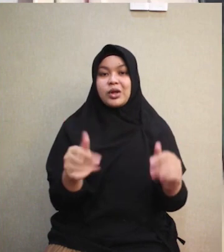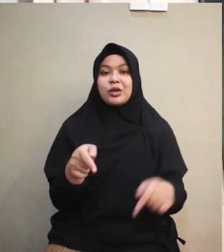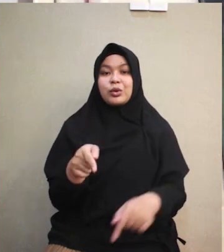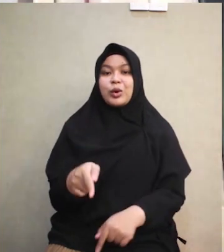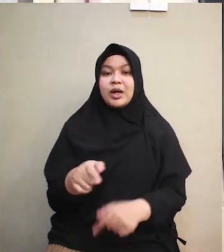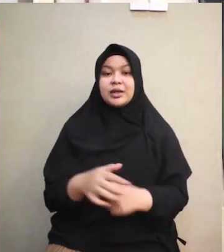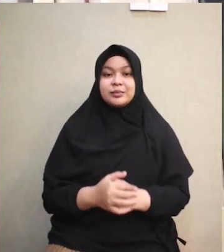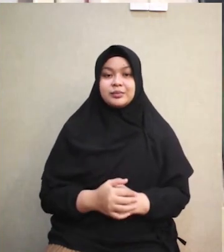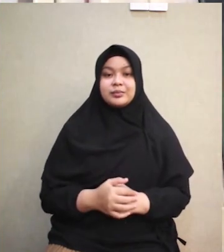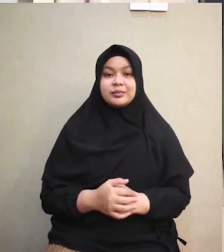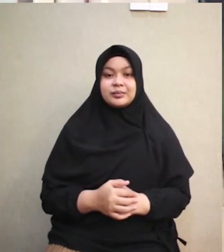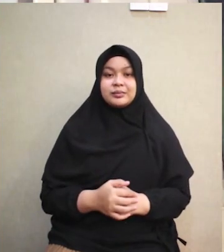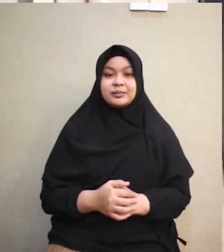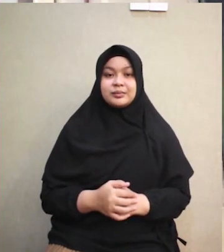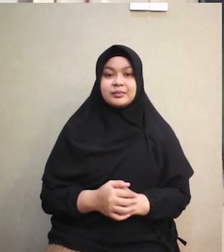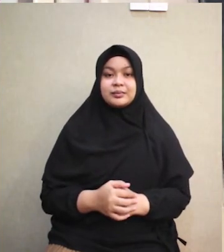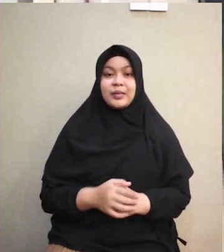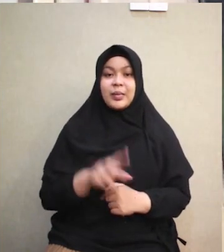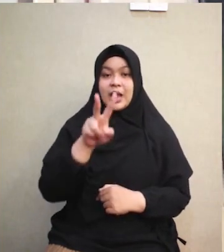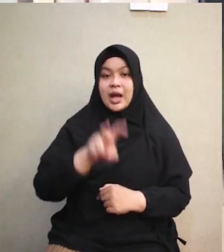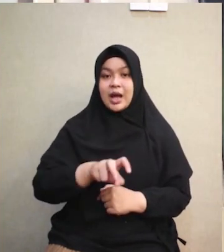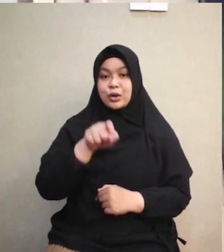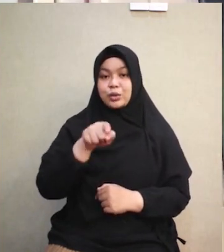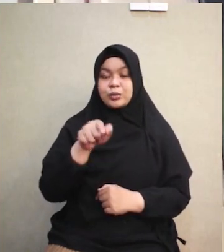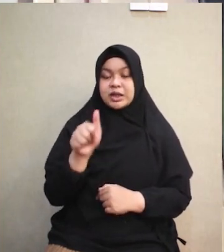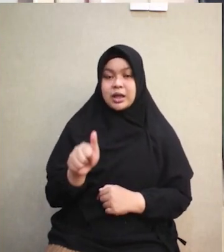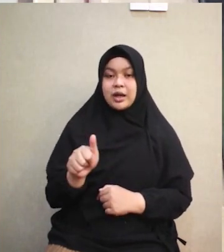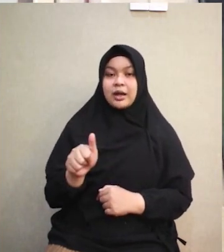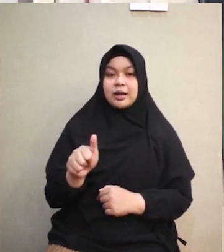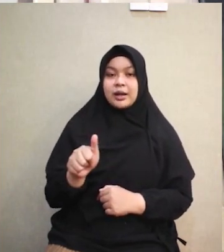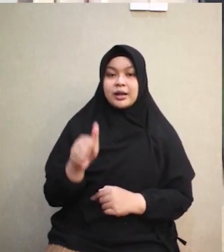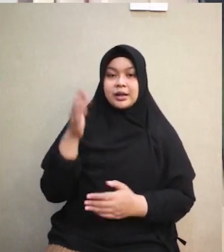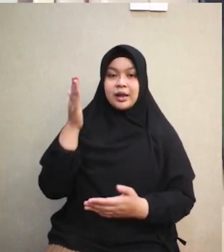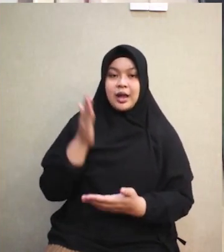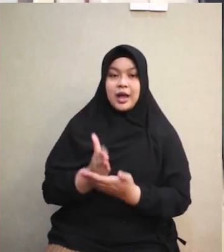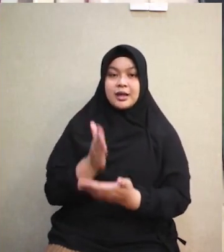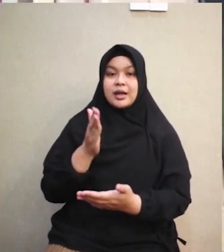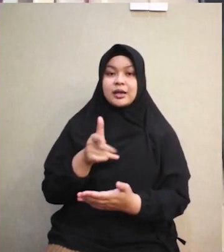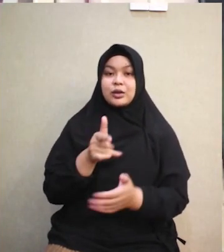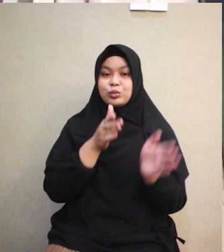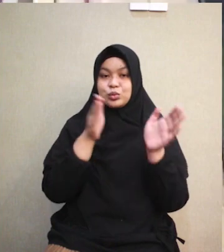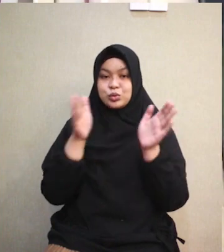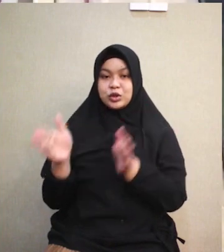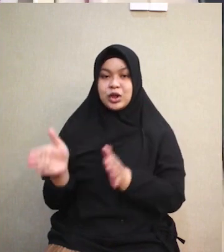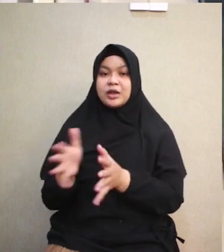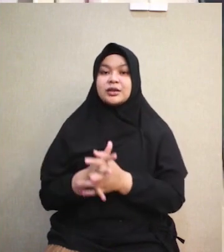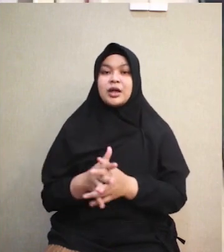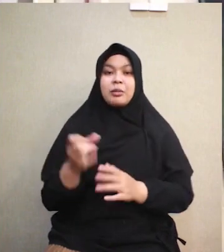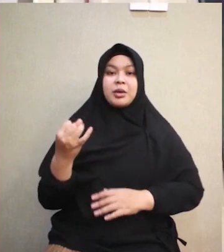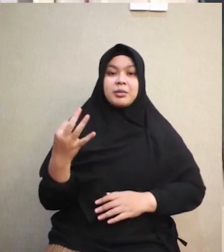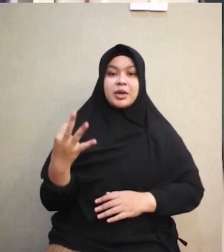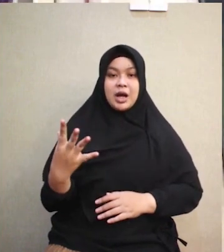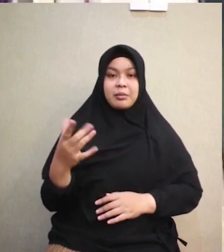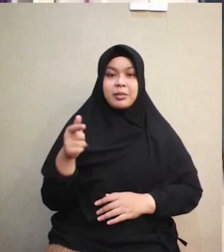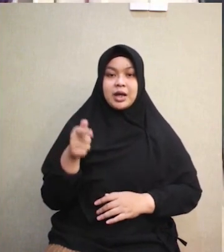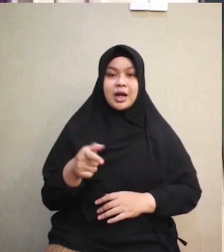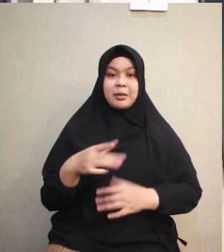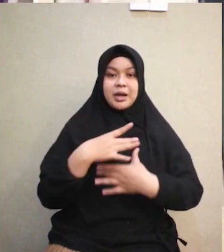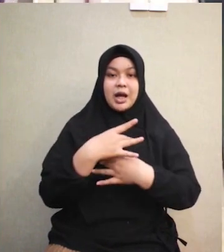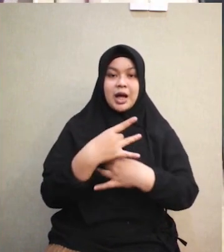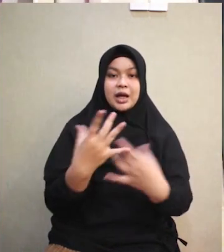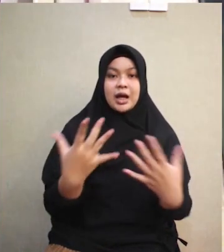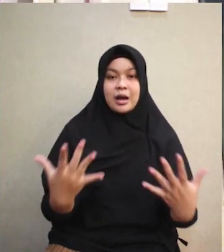itu atau akses terhadap peradilan itu harus ditegaskan Kemudian beberapa hal yang menarik